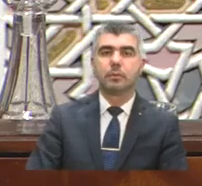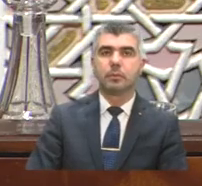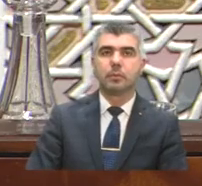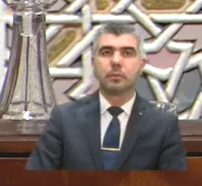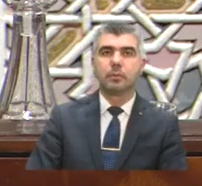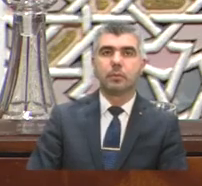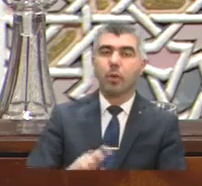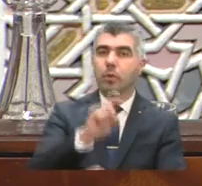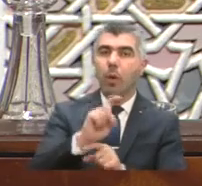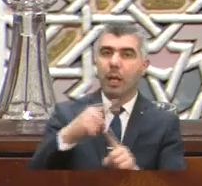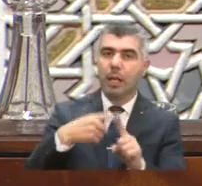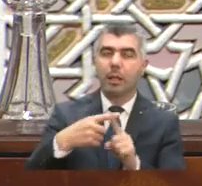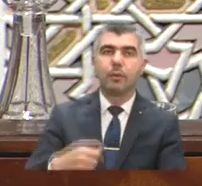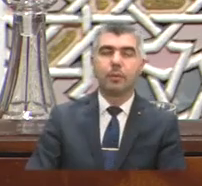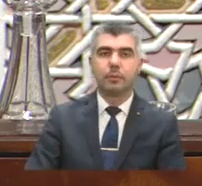ترقيب إضافي؟ تفضلوا.